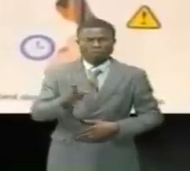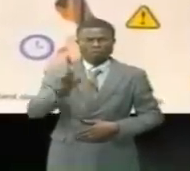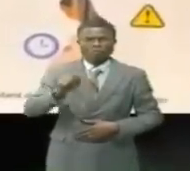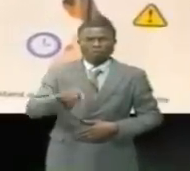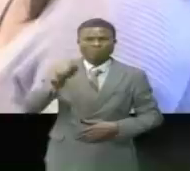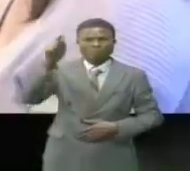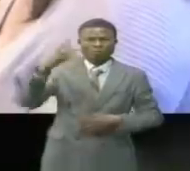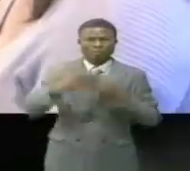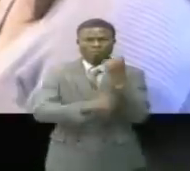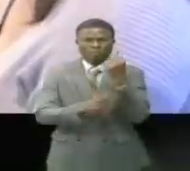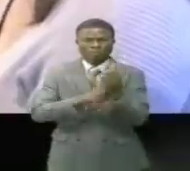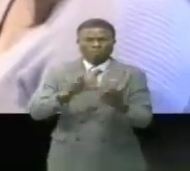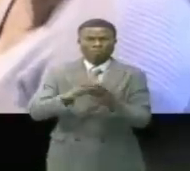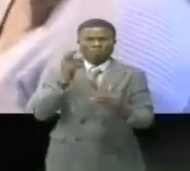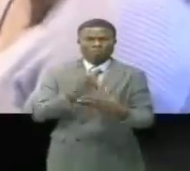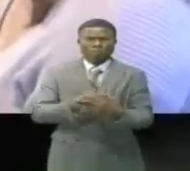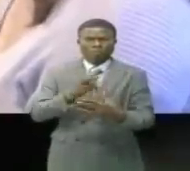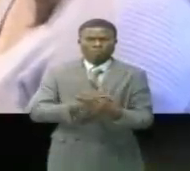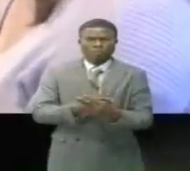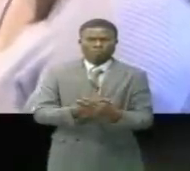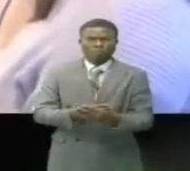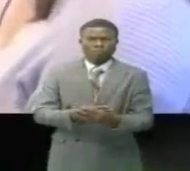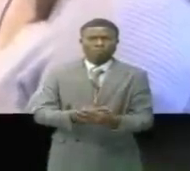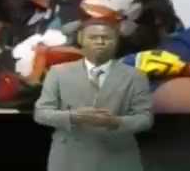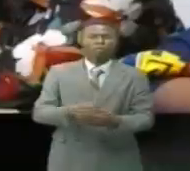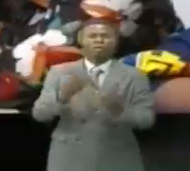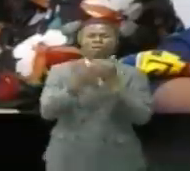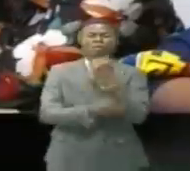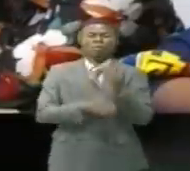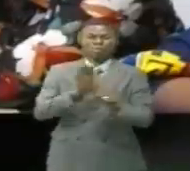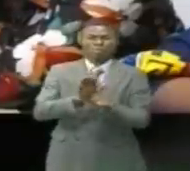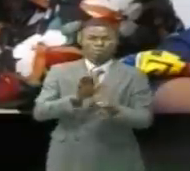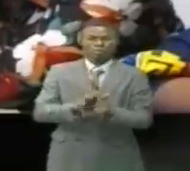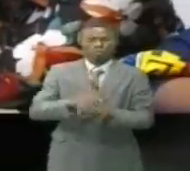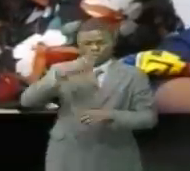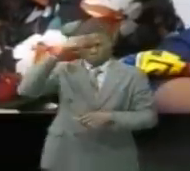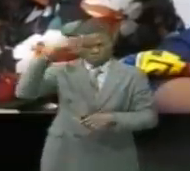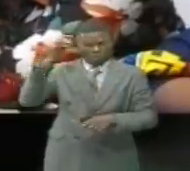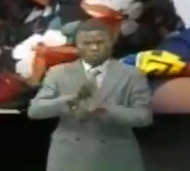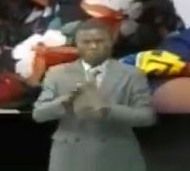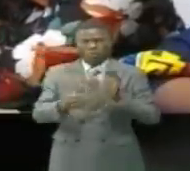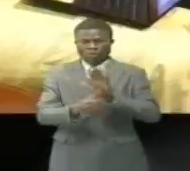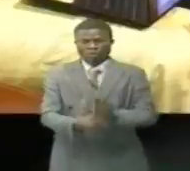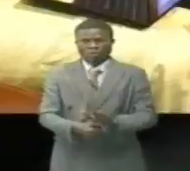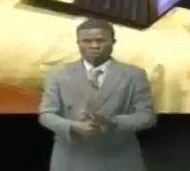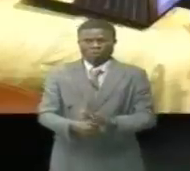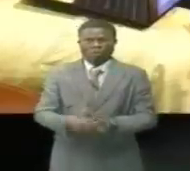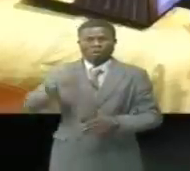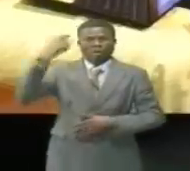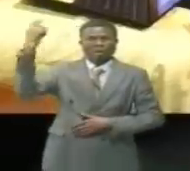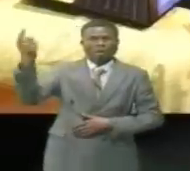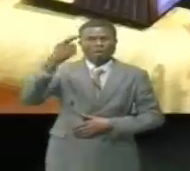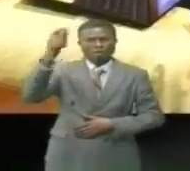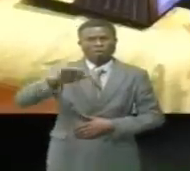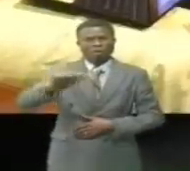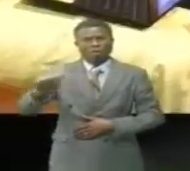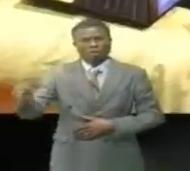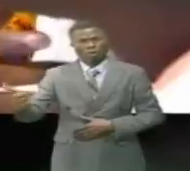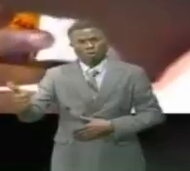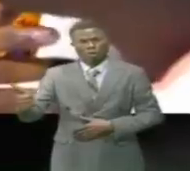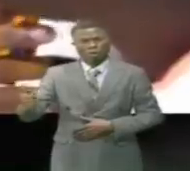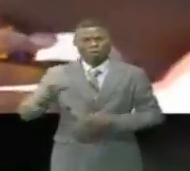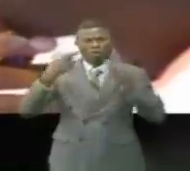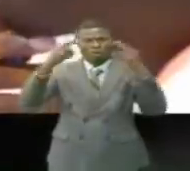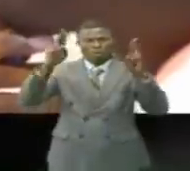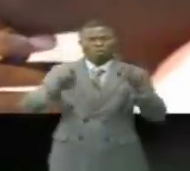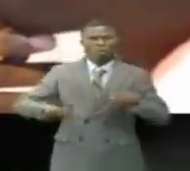personnes en situation de handicap sont parmi les plus pauvres, les plus marginalisés sur la planète et quelques-uns résident dans